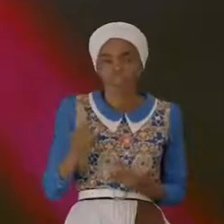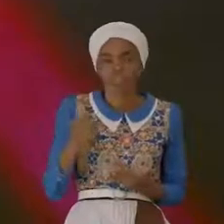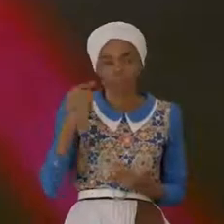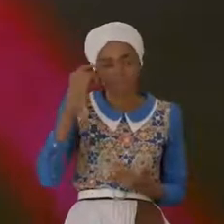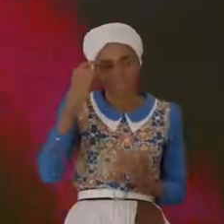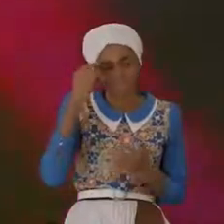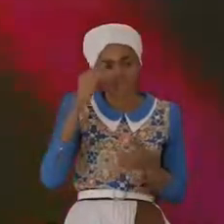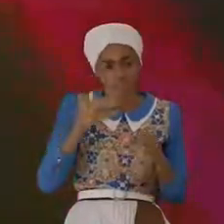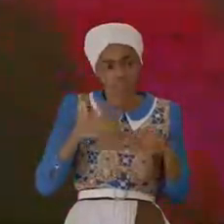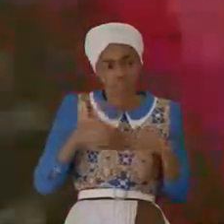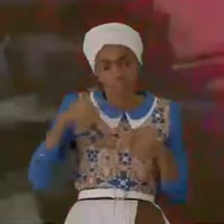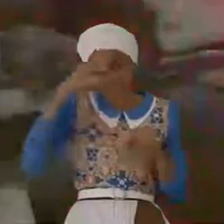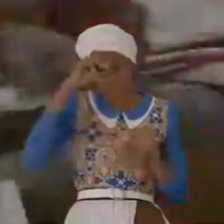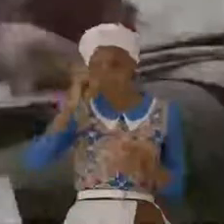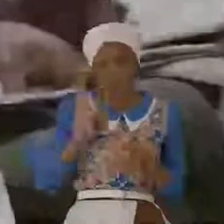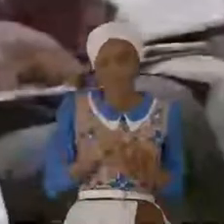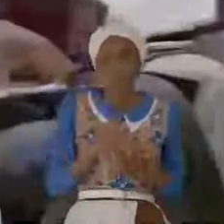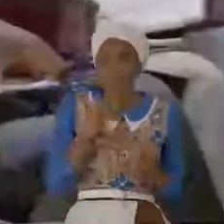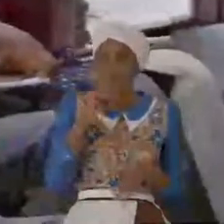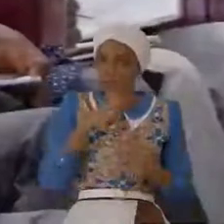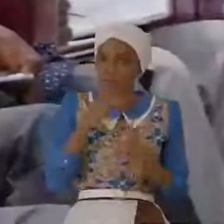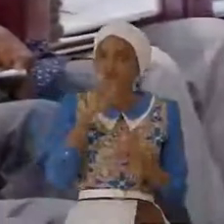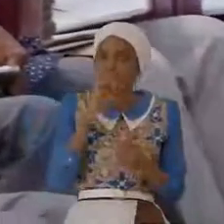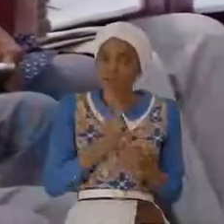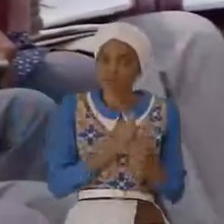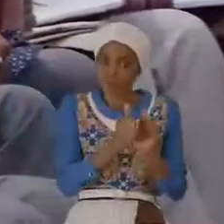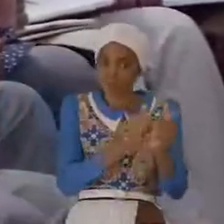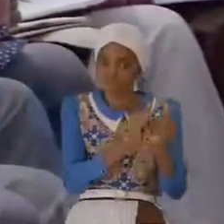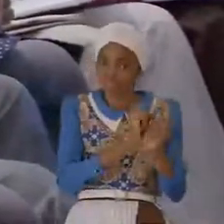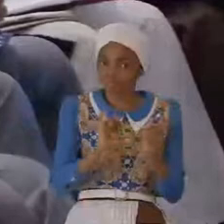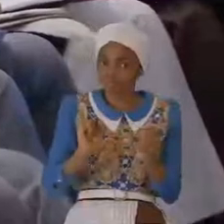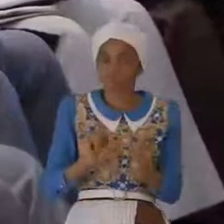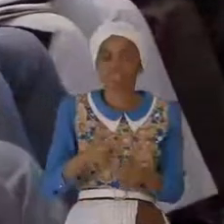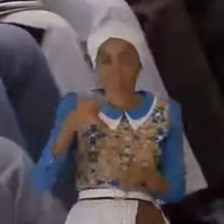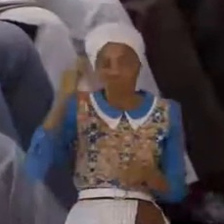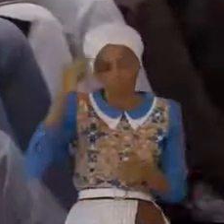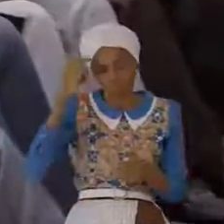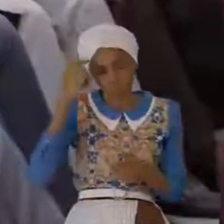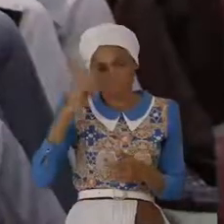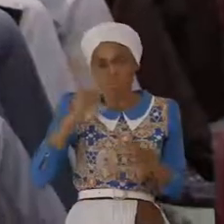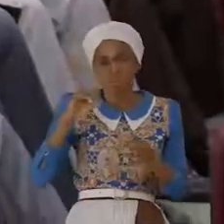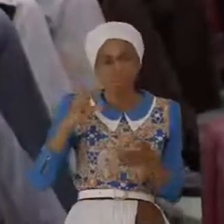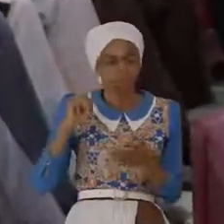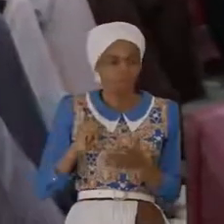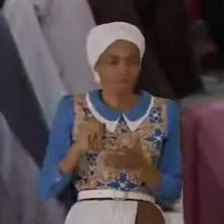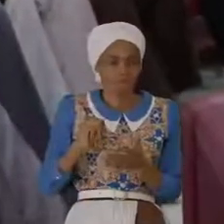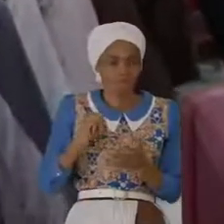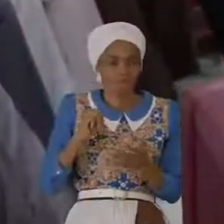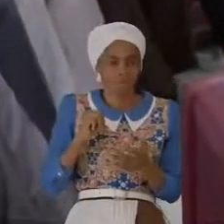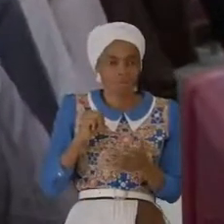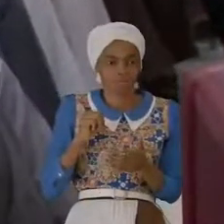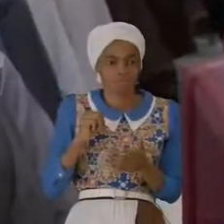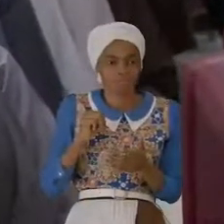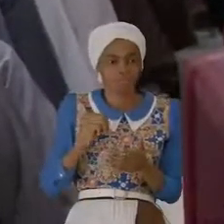Considérez, en courant, considérez Christ. Lorsque les tentations tapent à la porte, considérez